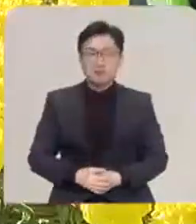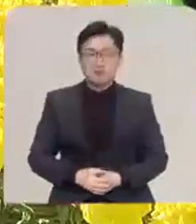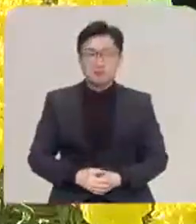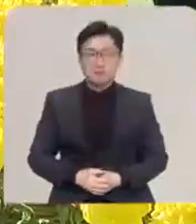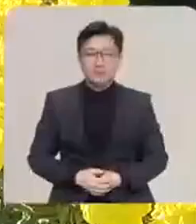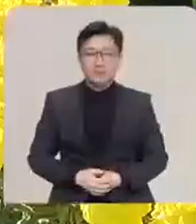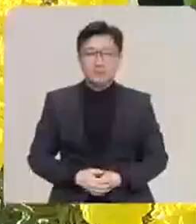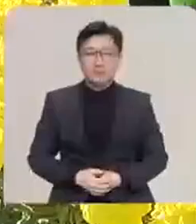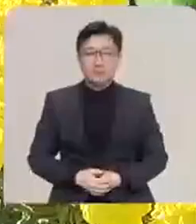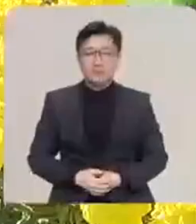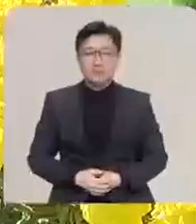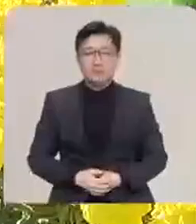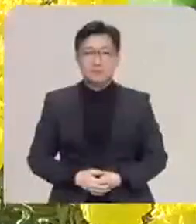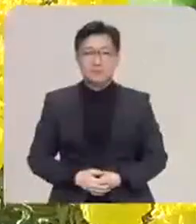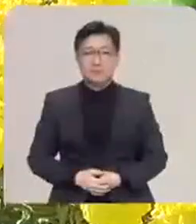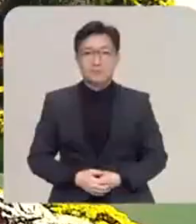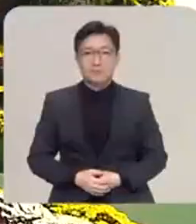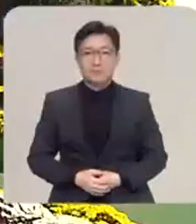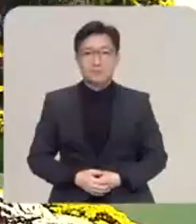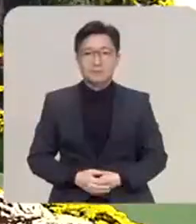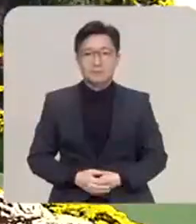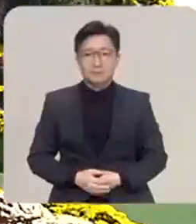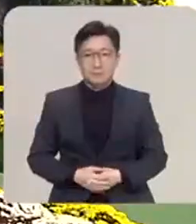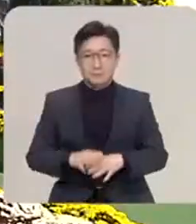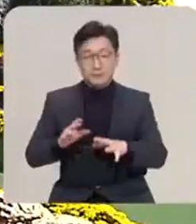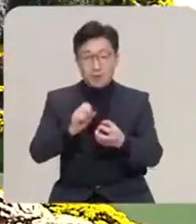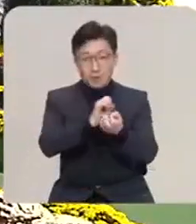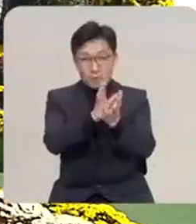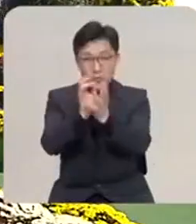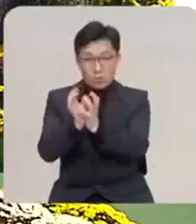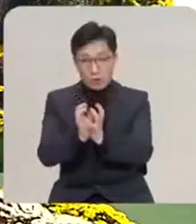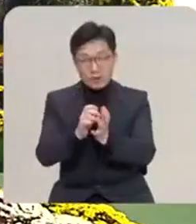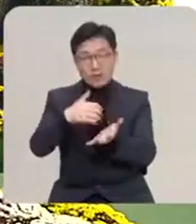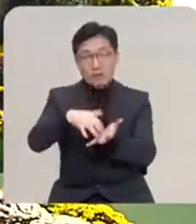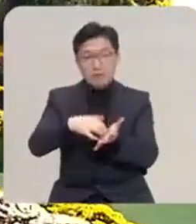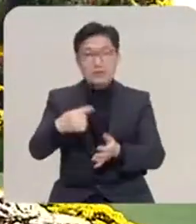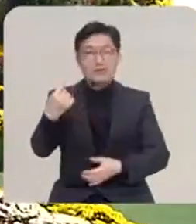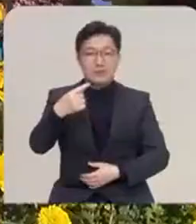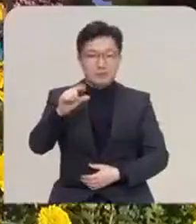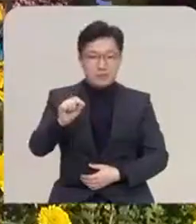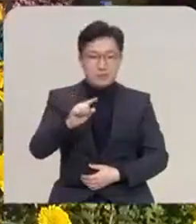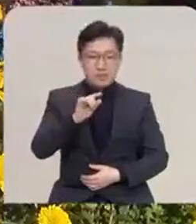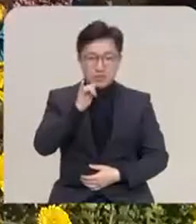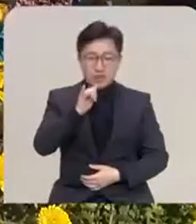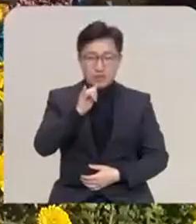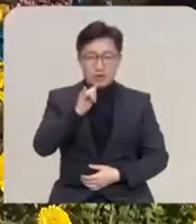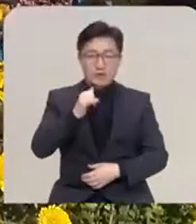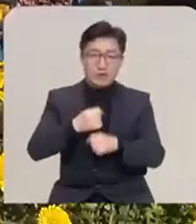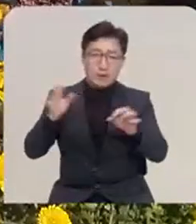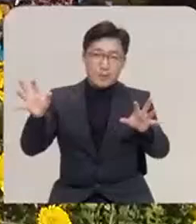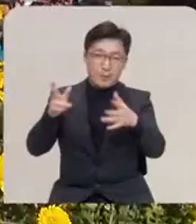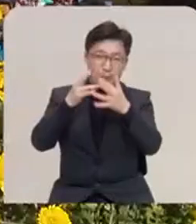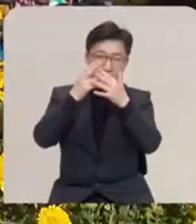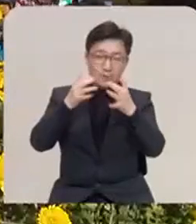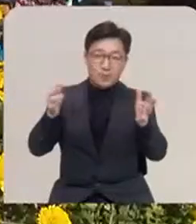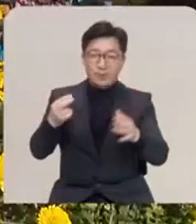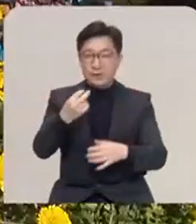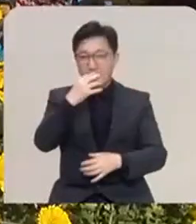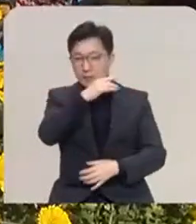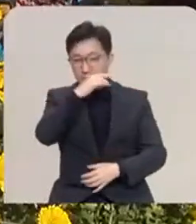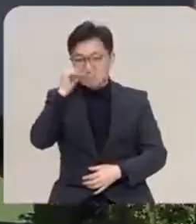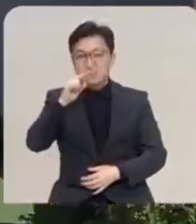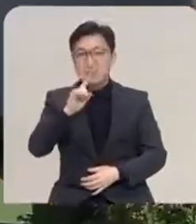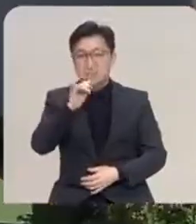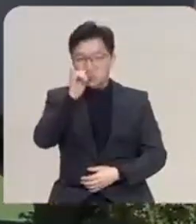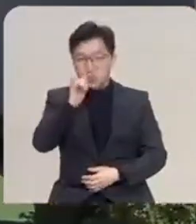가을의 정취를 전합니다. 천만 송이 국화 정원은 시원한 가을 바람이 일 때마다 싱그러운 꽃물결을